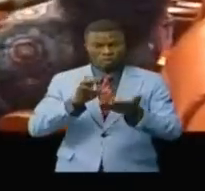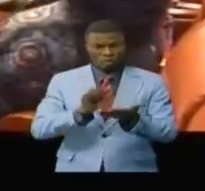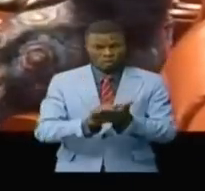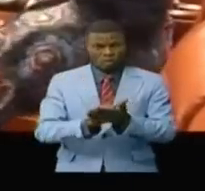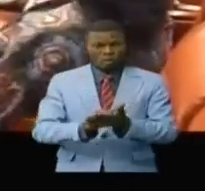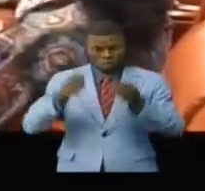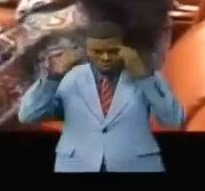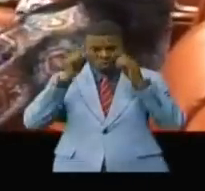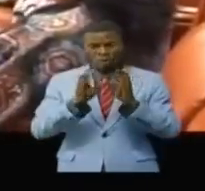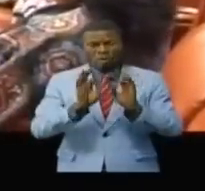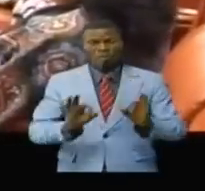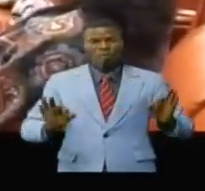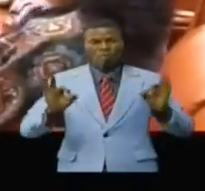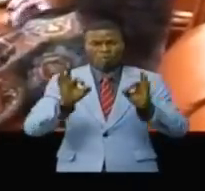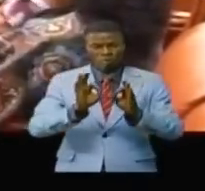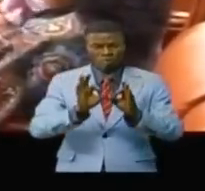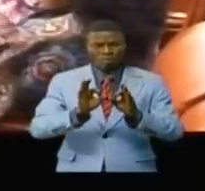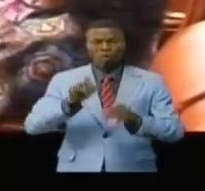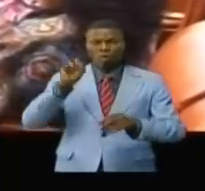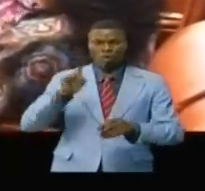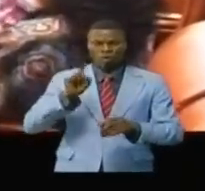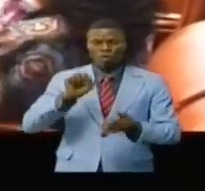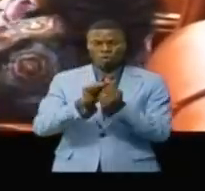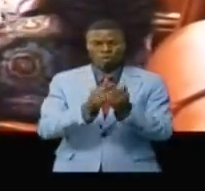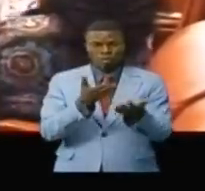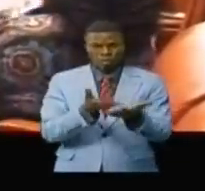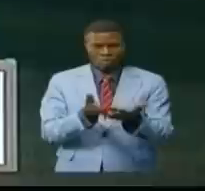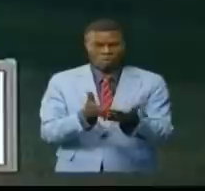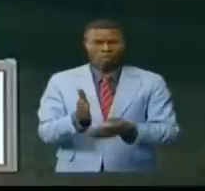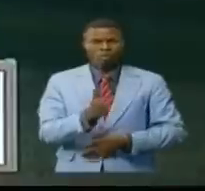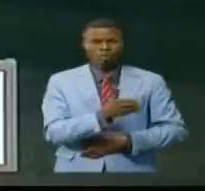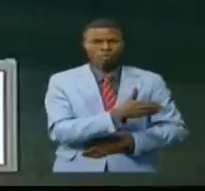toutes les mesures idoines qui s'imposent quant à ceux.